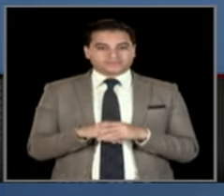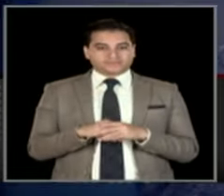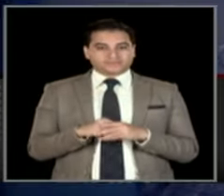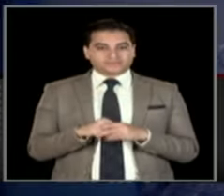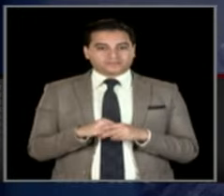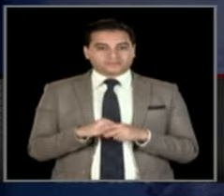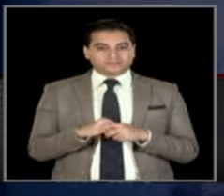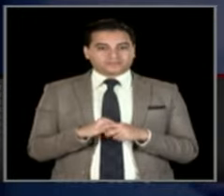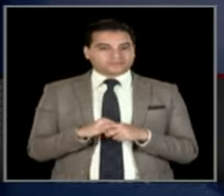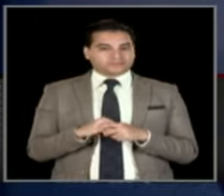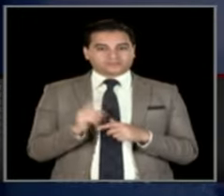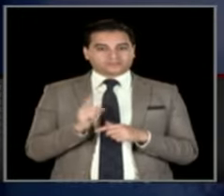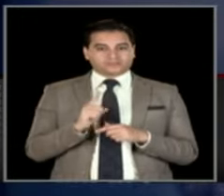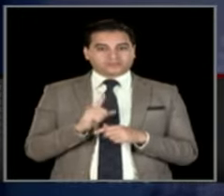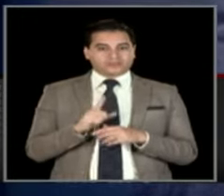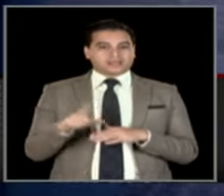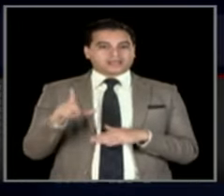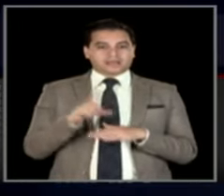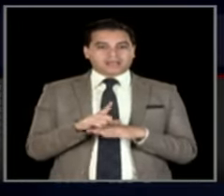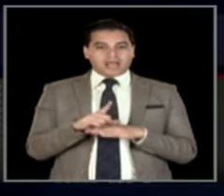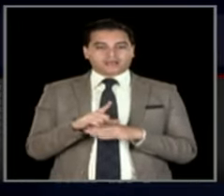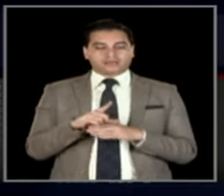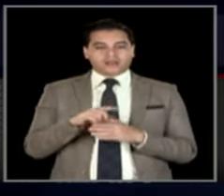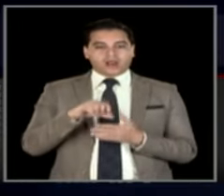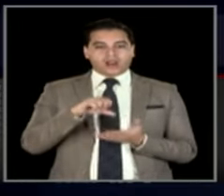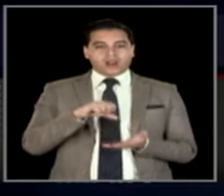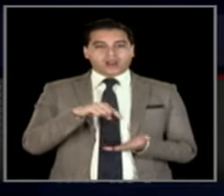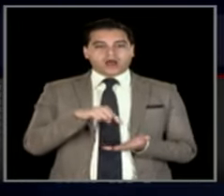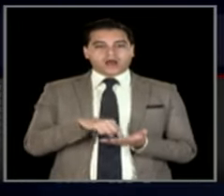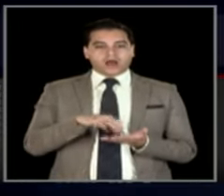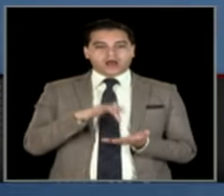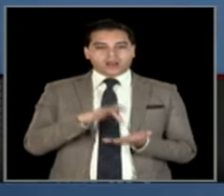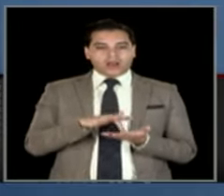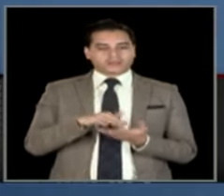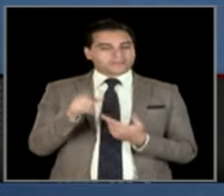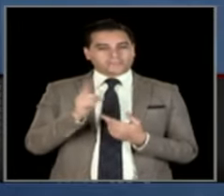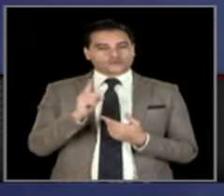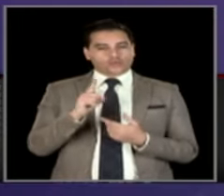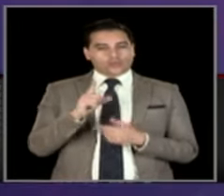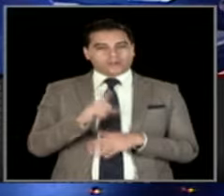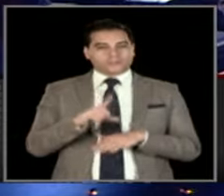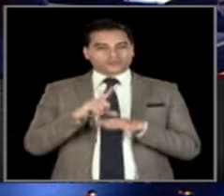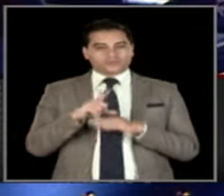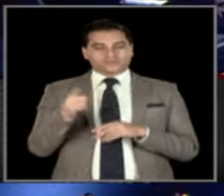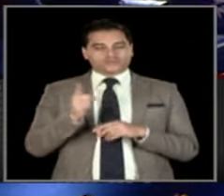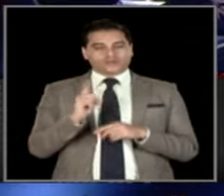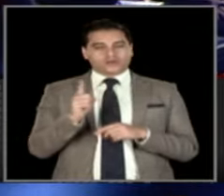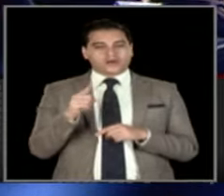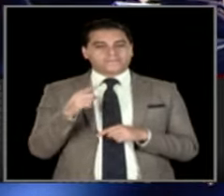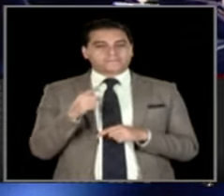العاصمة. مش اتحاد العاصمة، إجابة خاطئة.